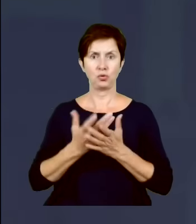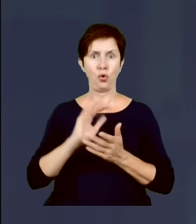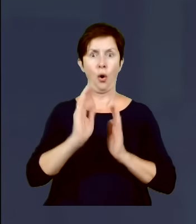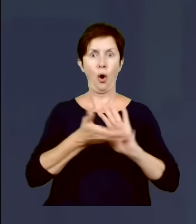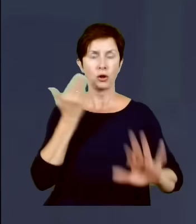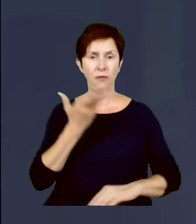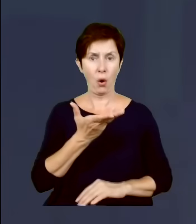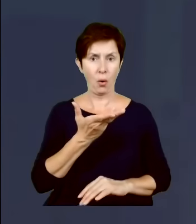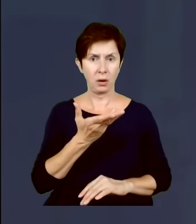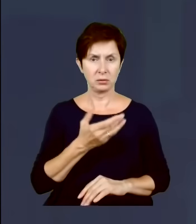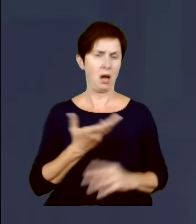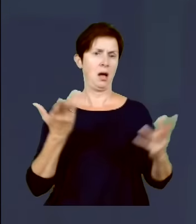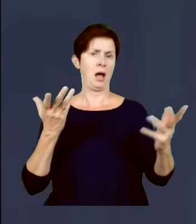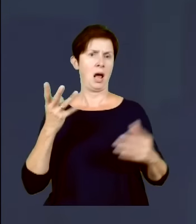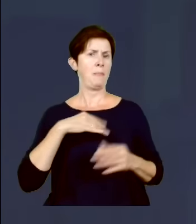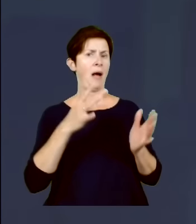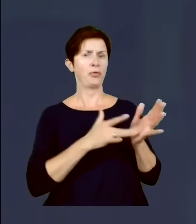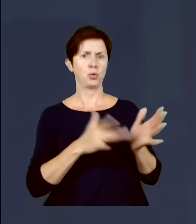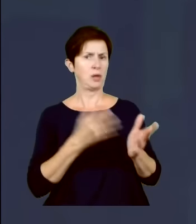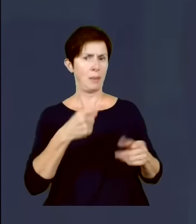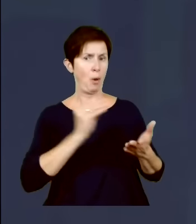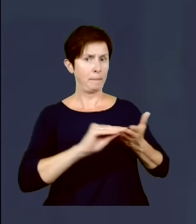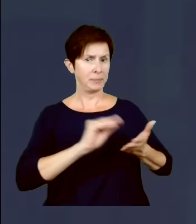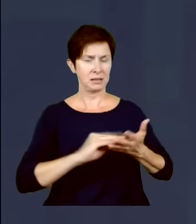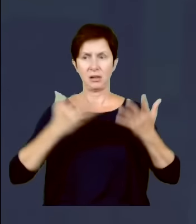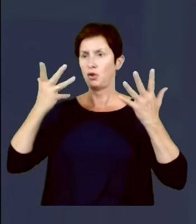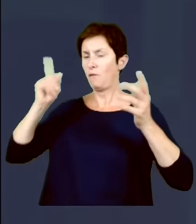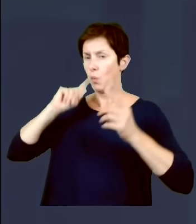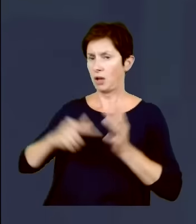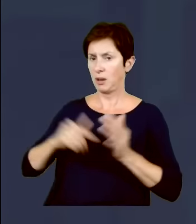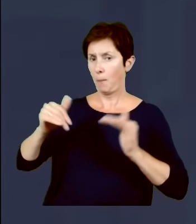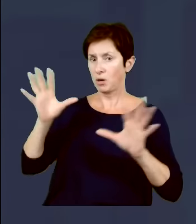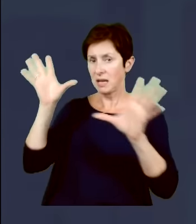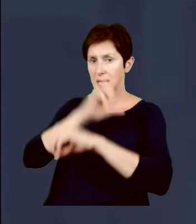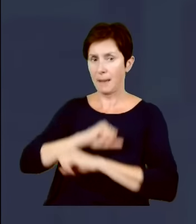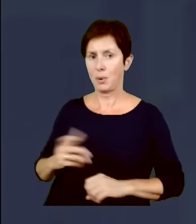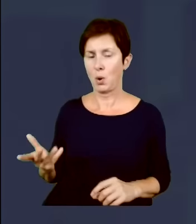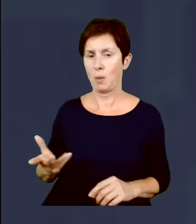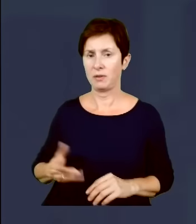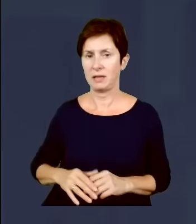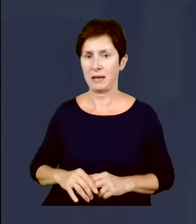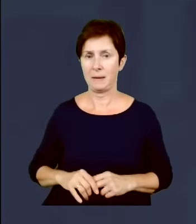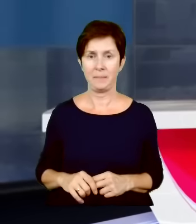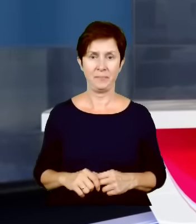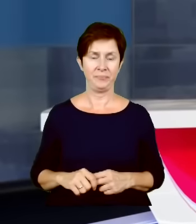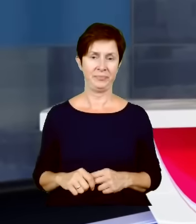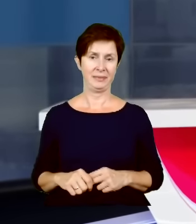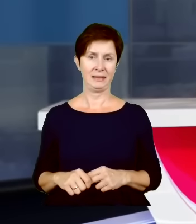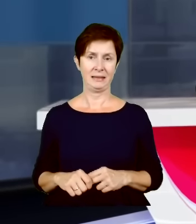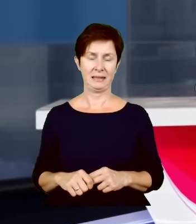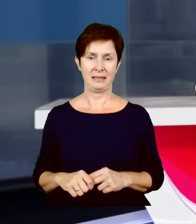Donald Tusk nie napisał No jakoś widocznie zapomniał może może wrócił do pani właśnie No my